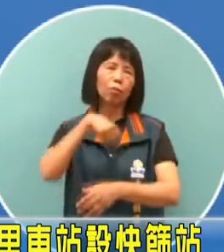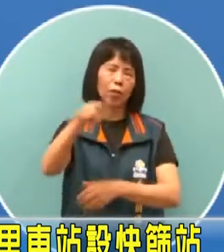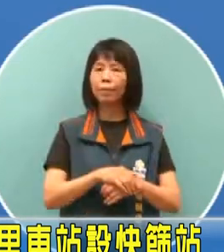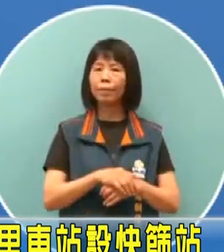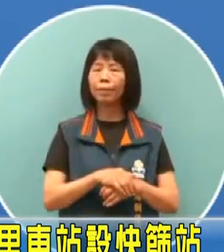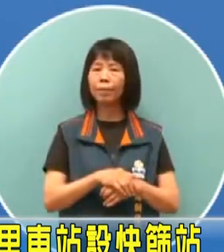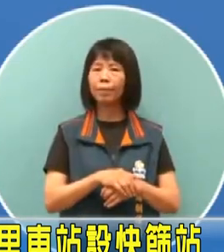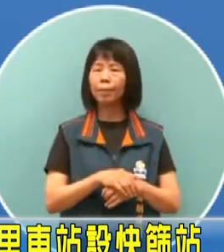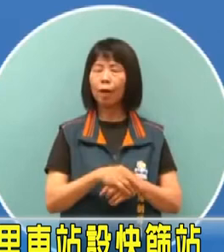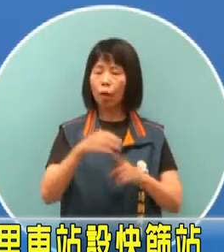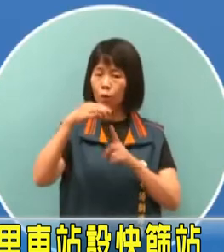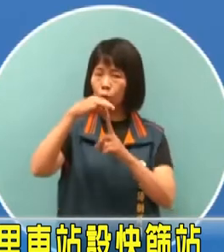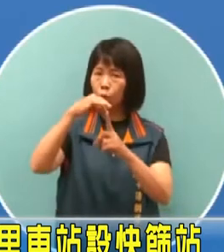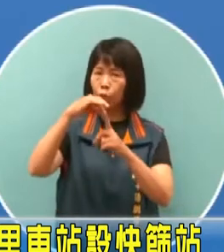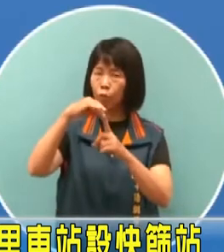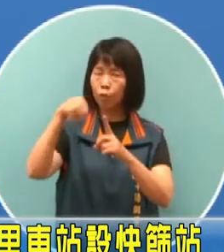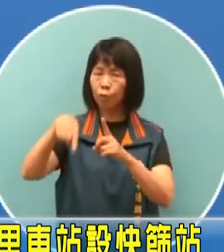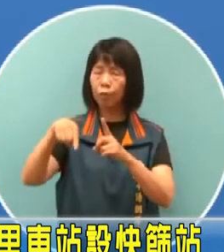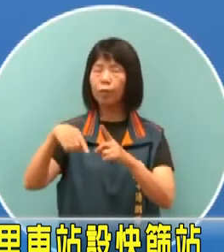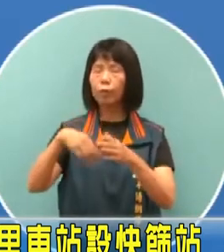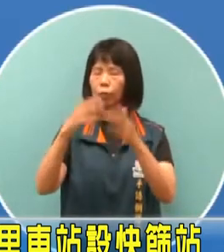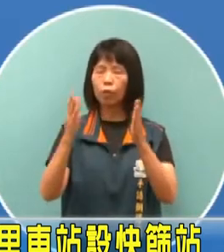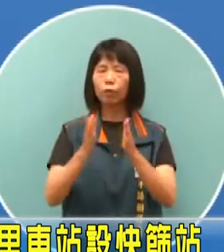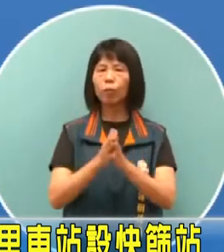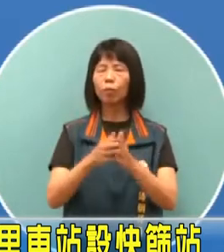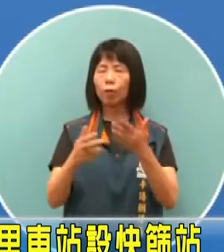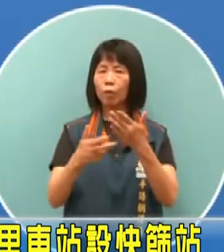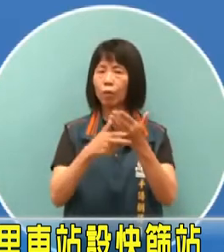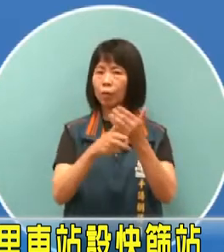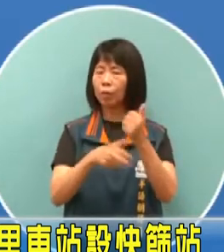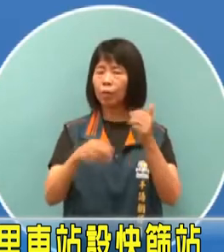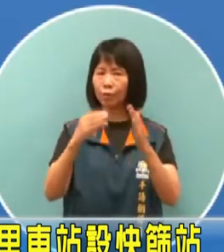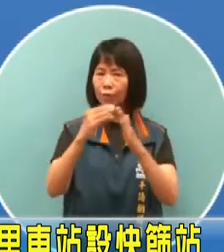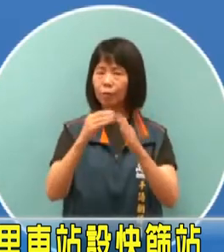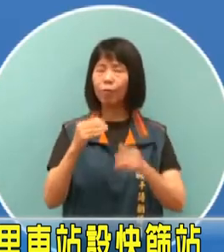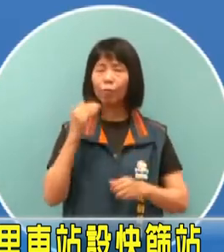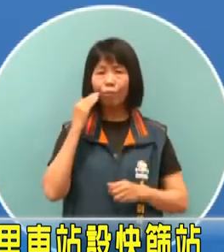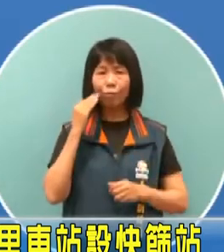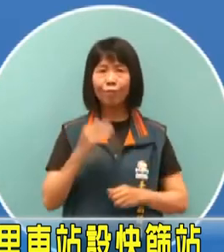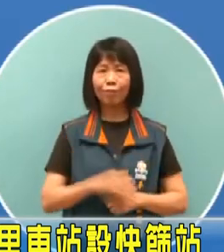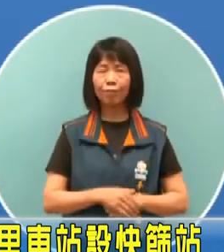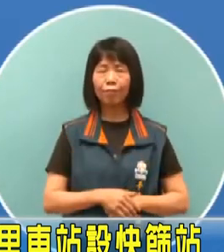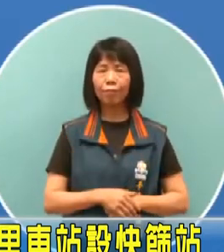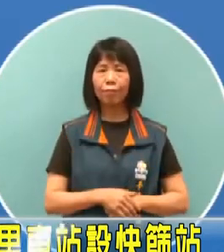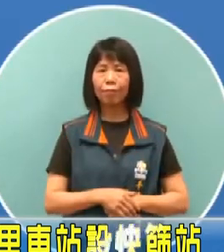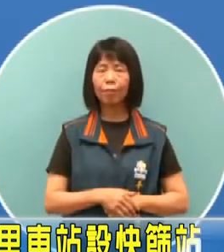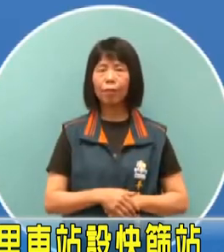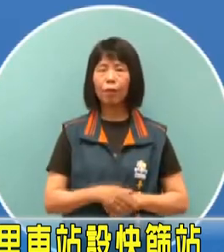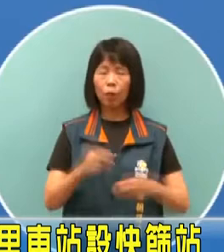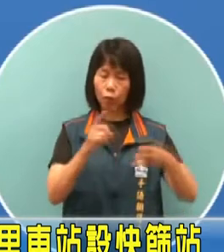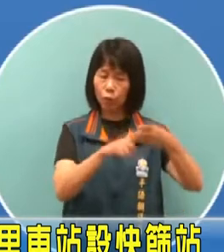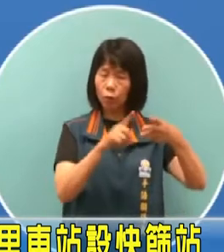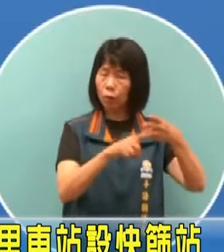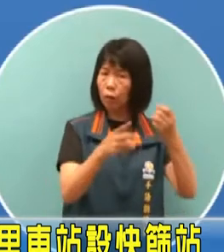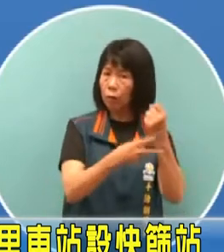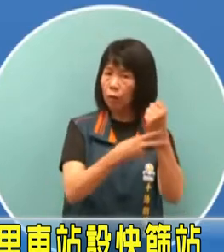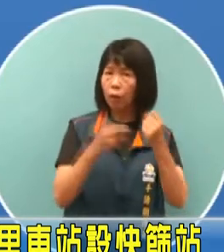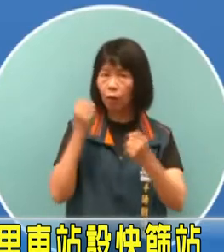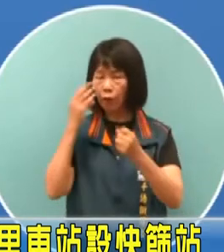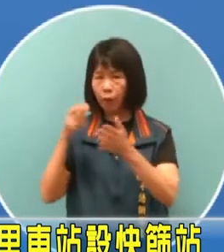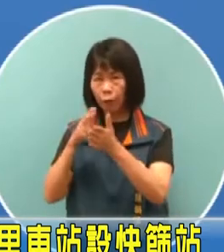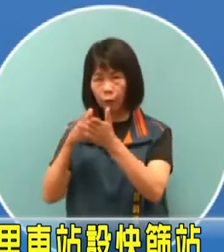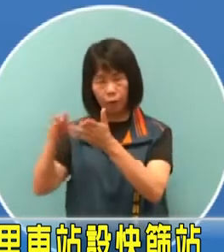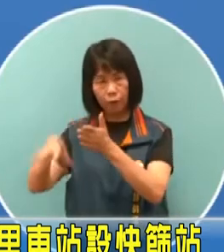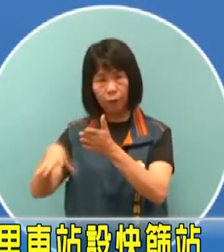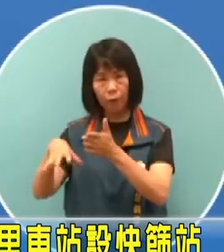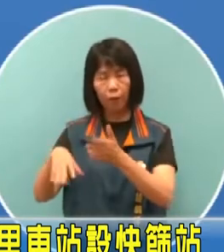务。公路的部分都到卫生局。那另外，如果说除了玉里站、花莲站，那您可